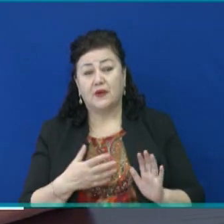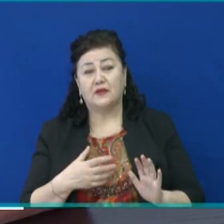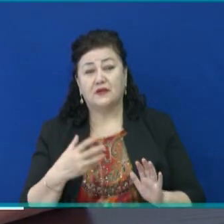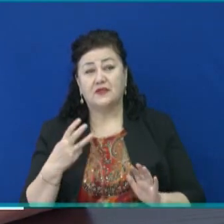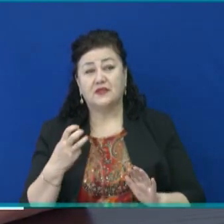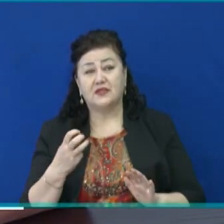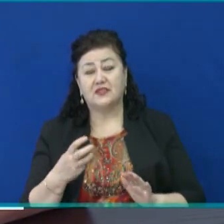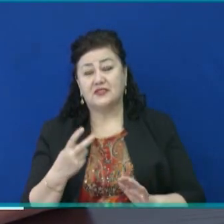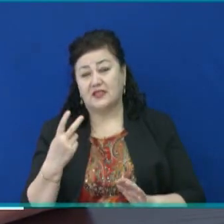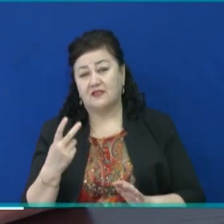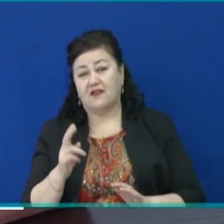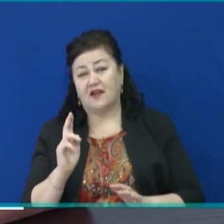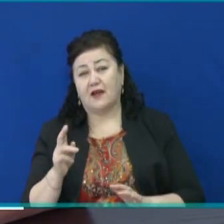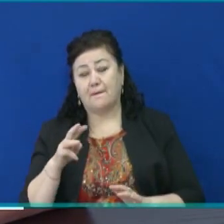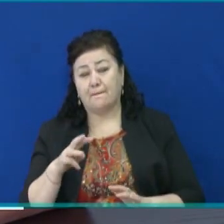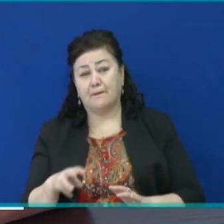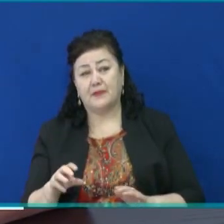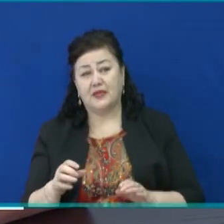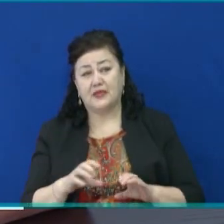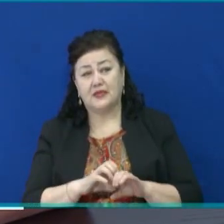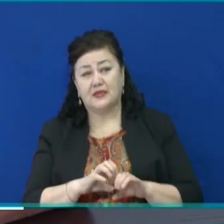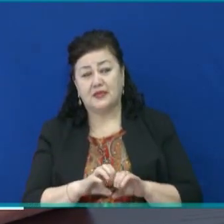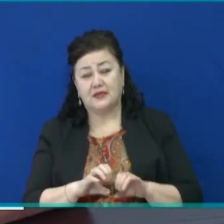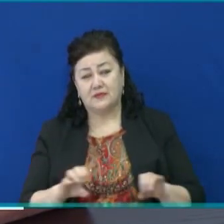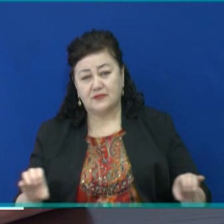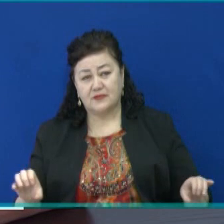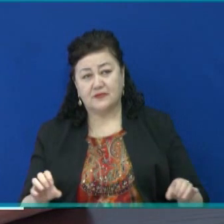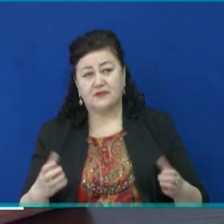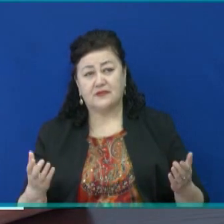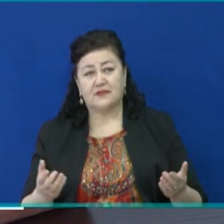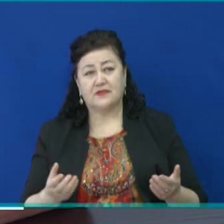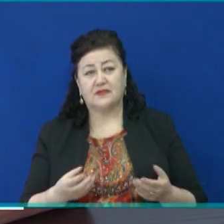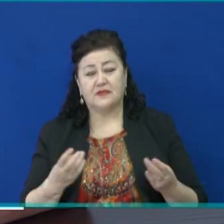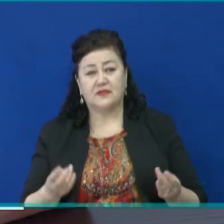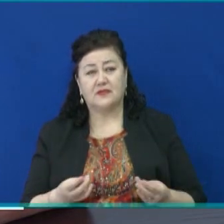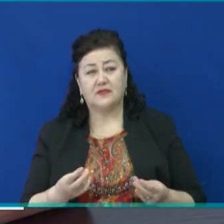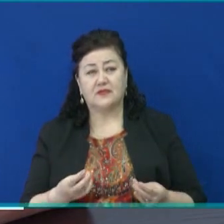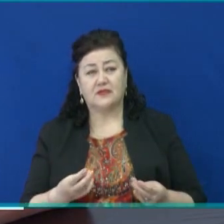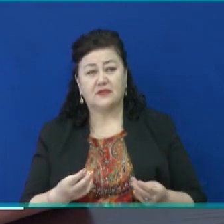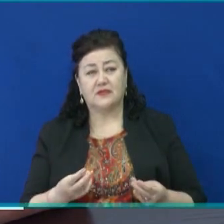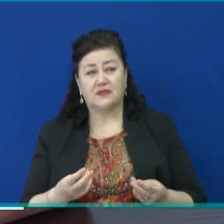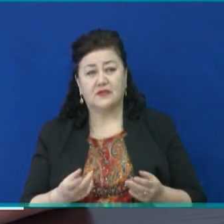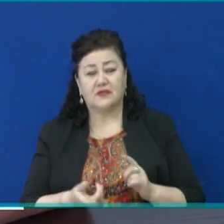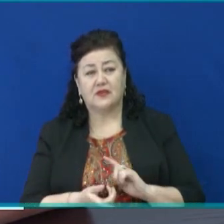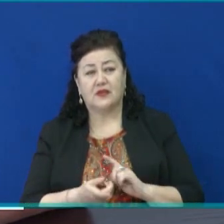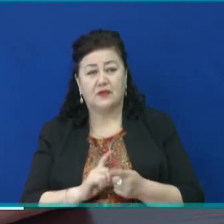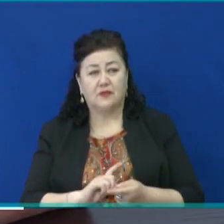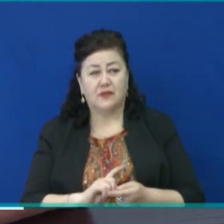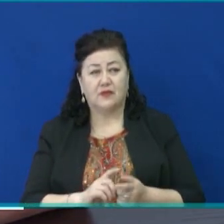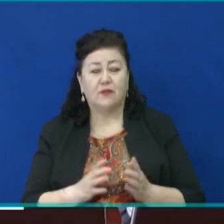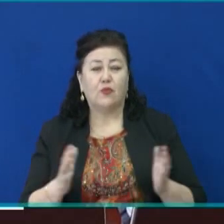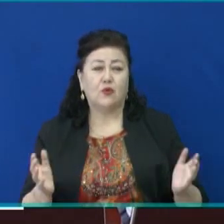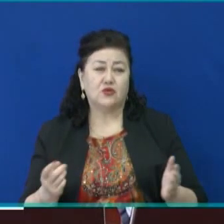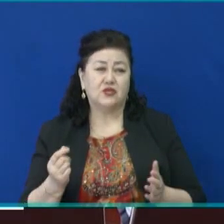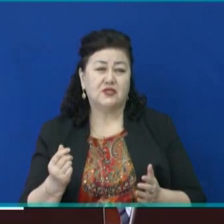километров сетей, и они на 68%. Для того, чтобы выправить ситуацию гораздо значительно, нужно гораздо больше